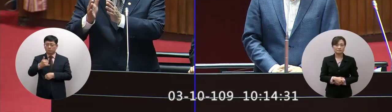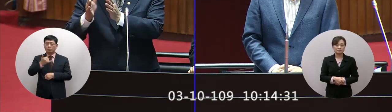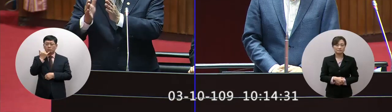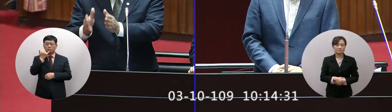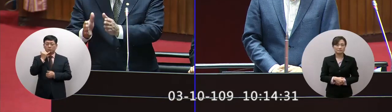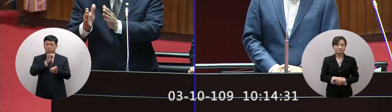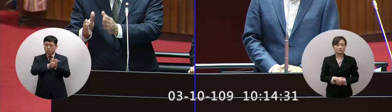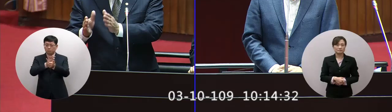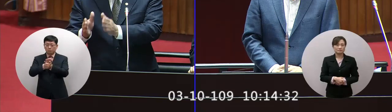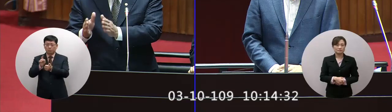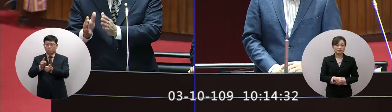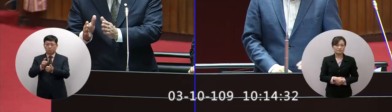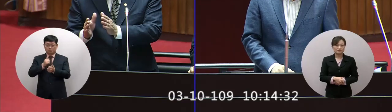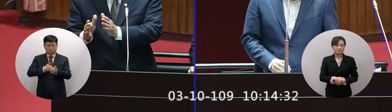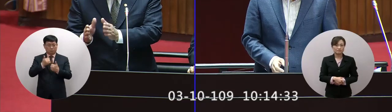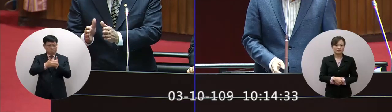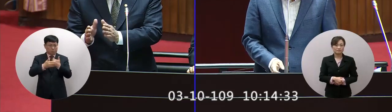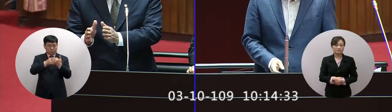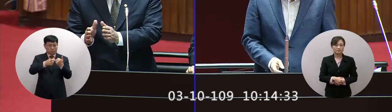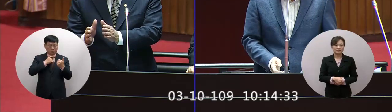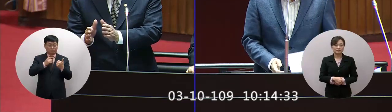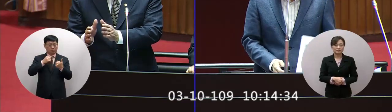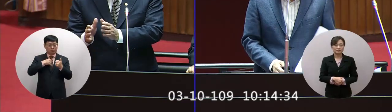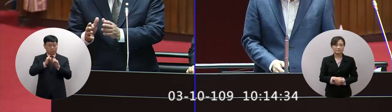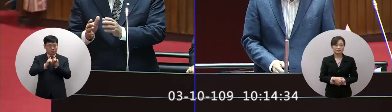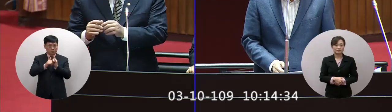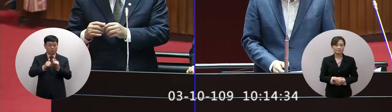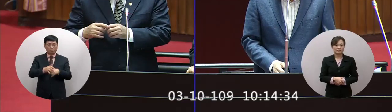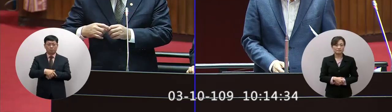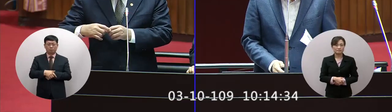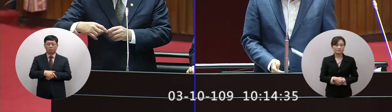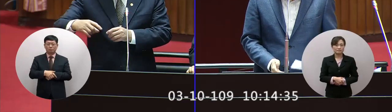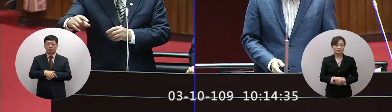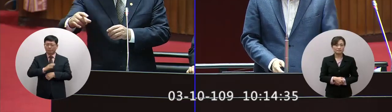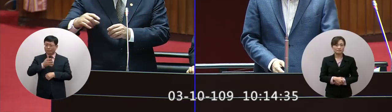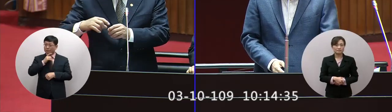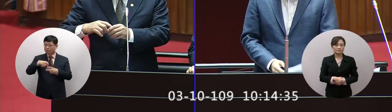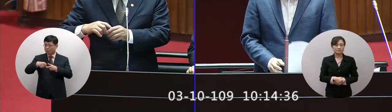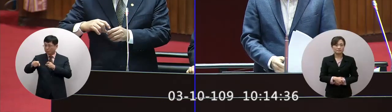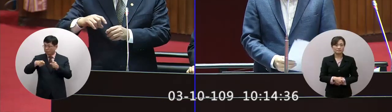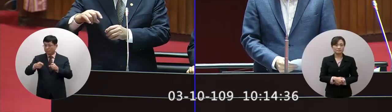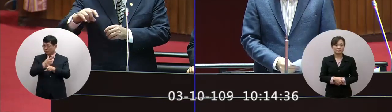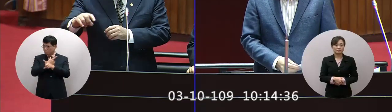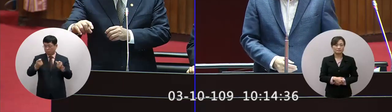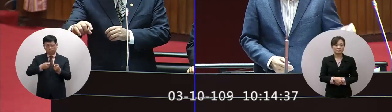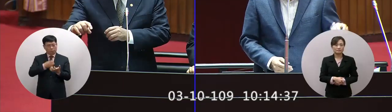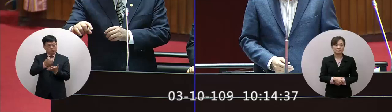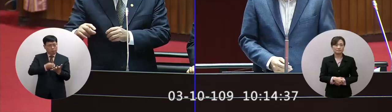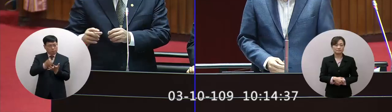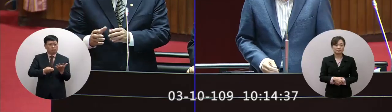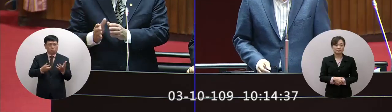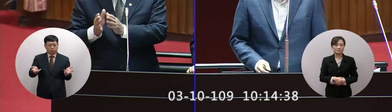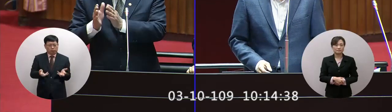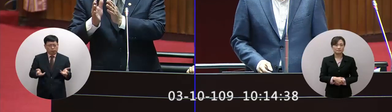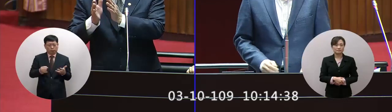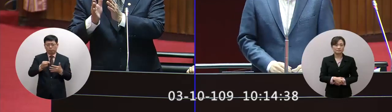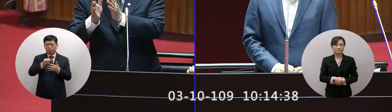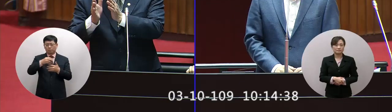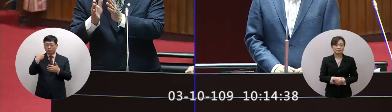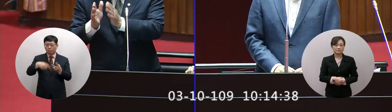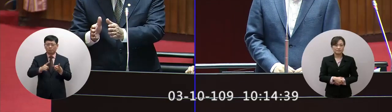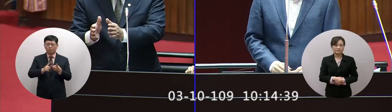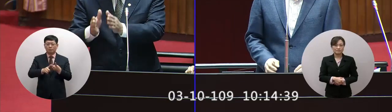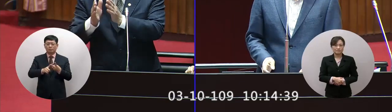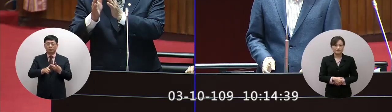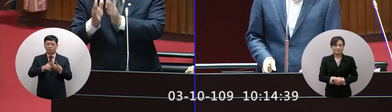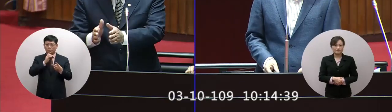够达到比较需要保护那个区域的保护。那这样在整个工程都必须要用最严格的去施工，那他在